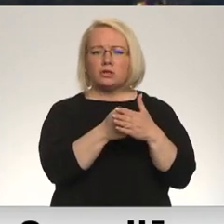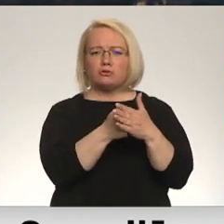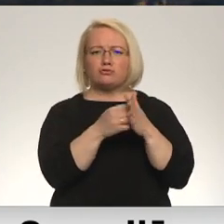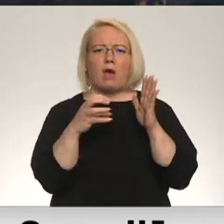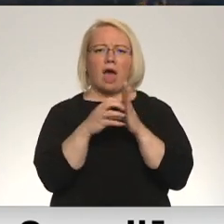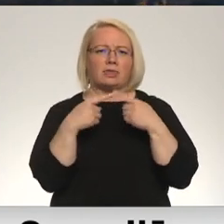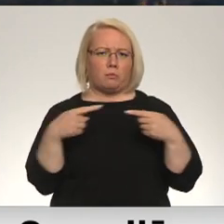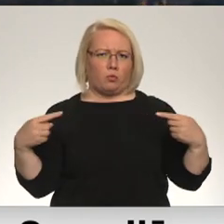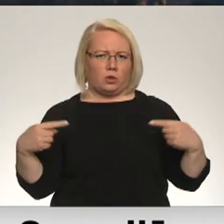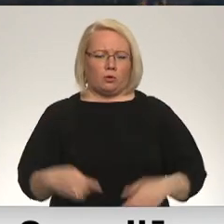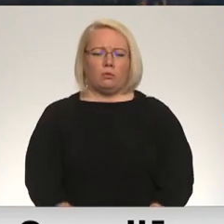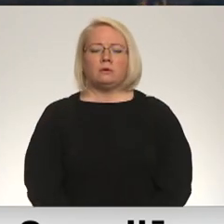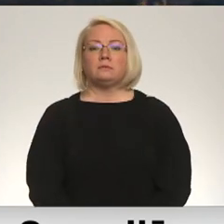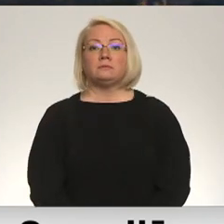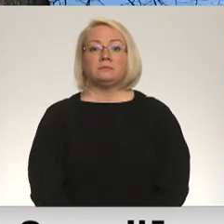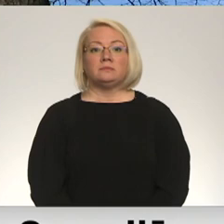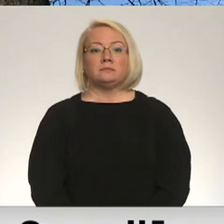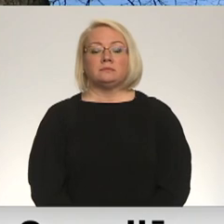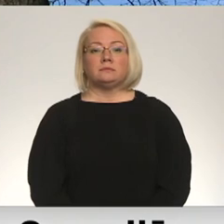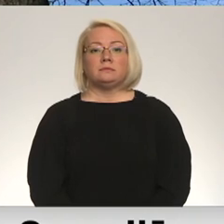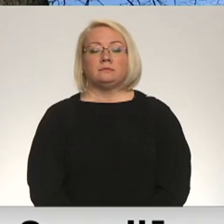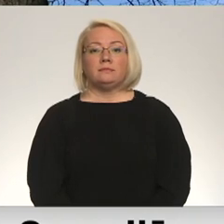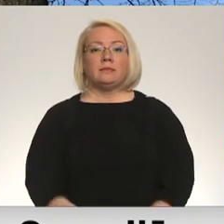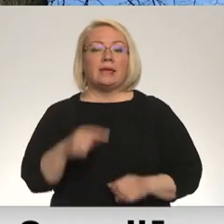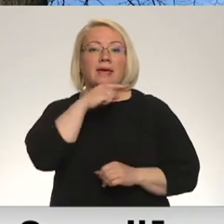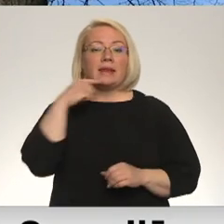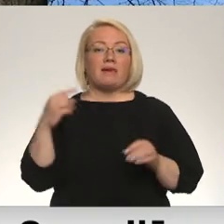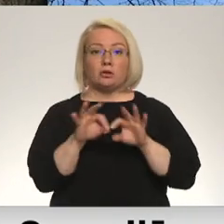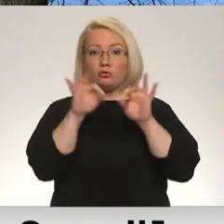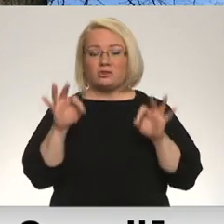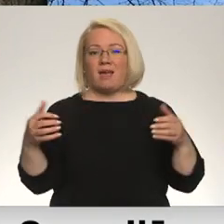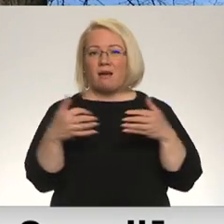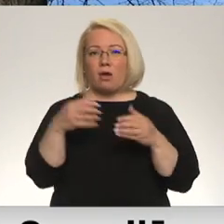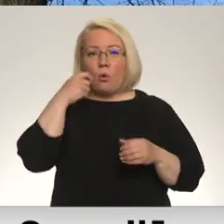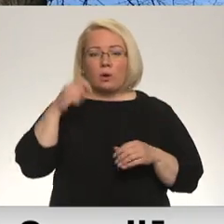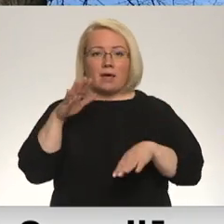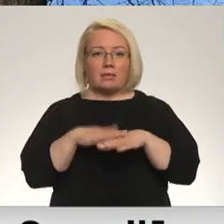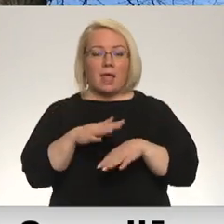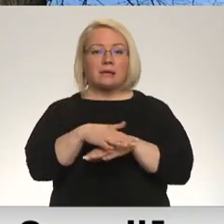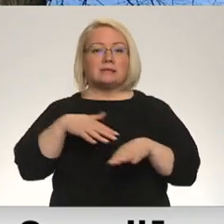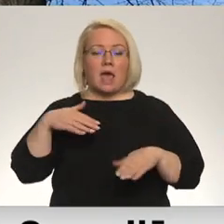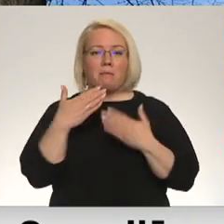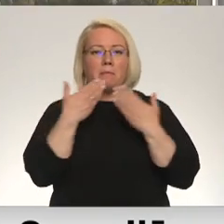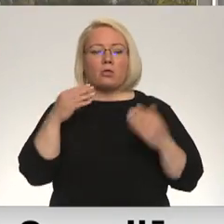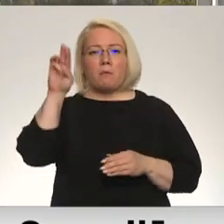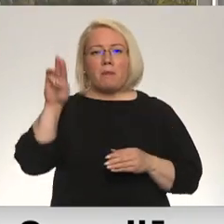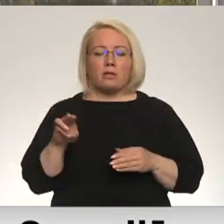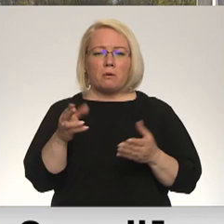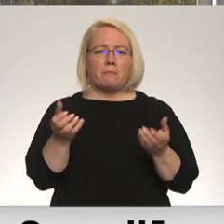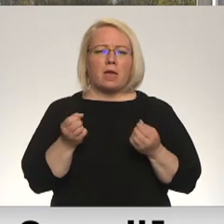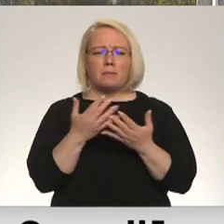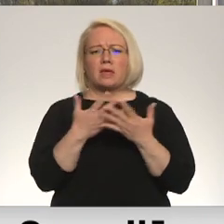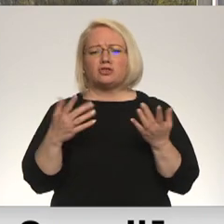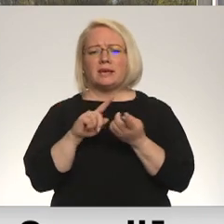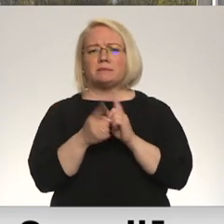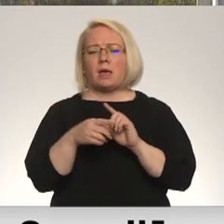atribūtiku. Plašāk stāsta Māris Klūga. Krievijas uzsāktā kara Ukrainā dēļ Saima pēdējos mēnešos pieņēmusi dažādas